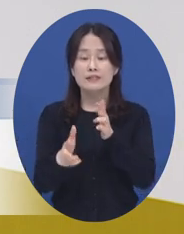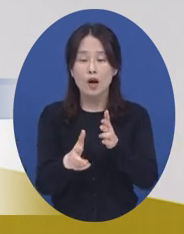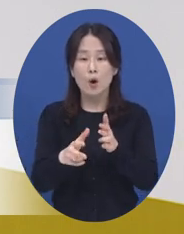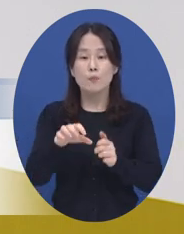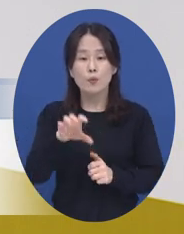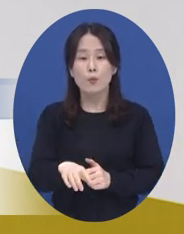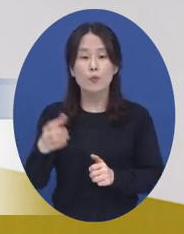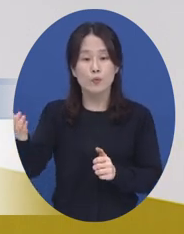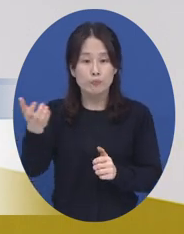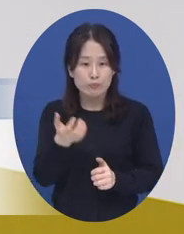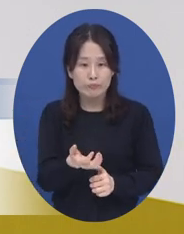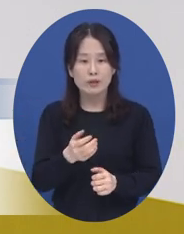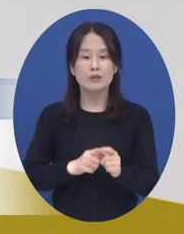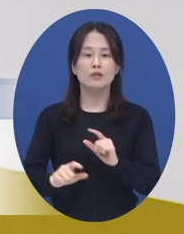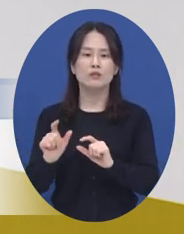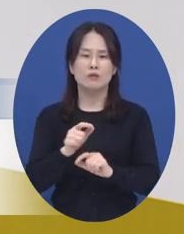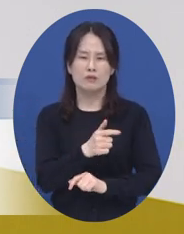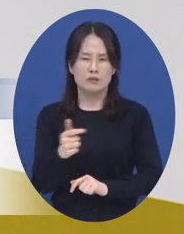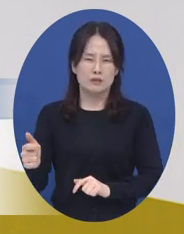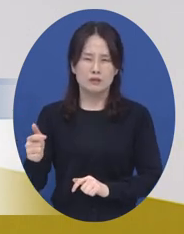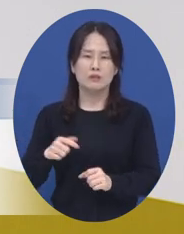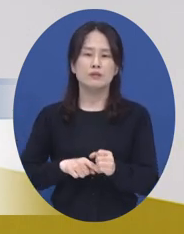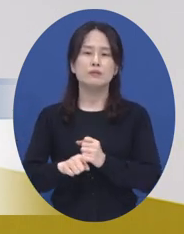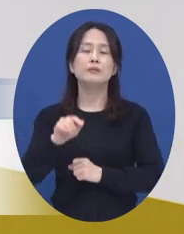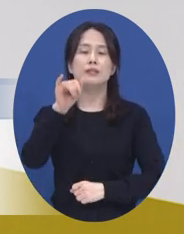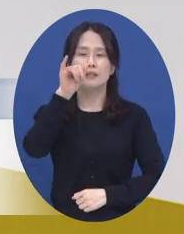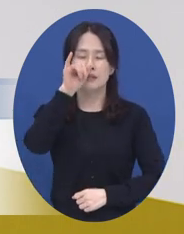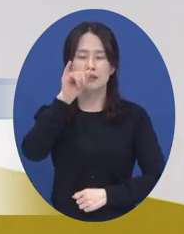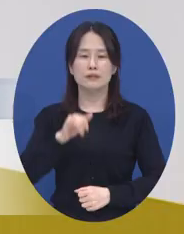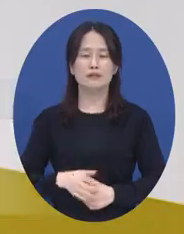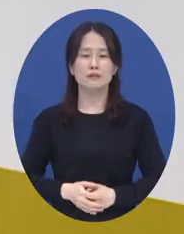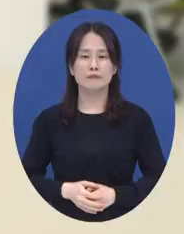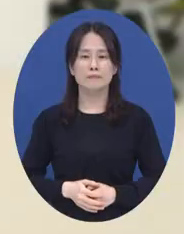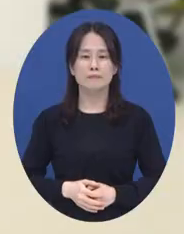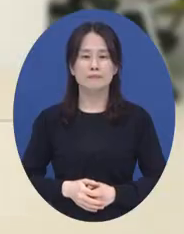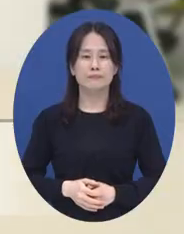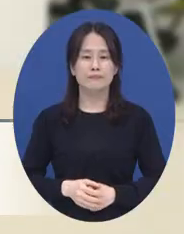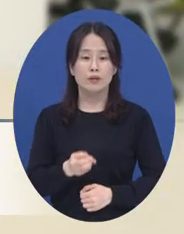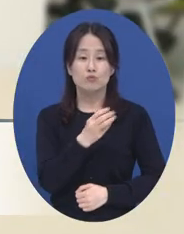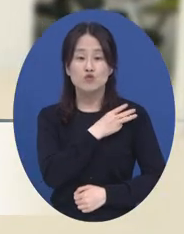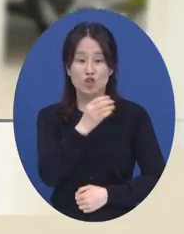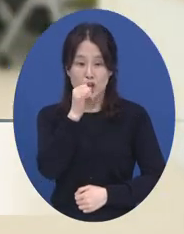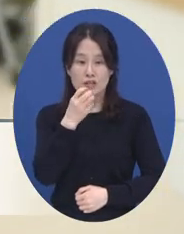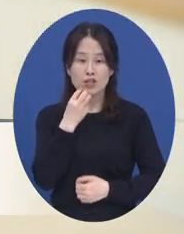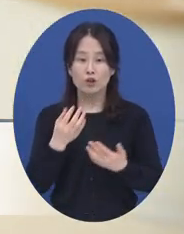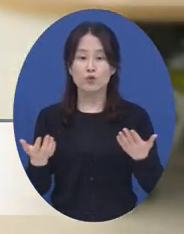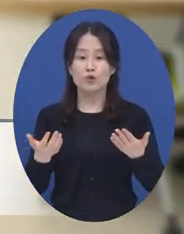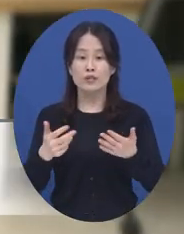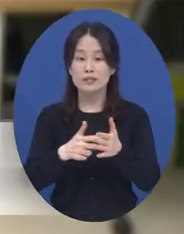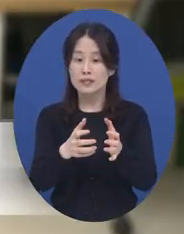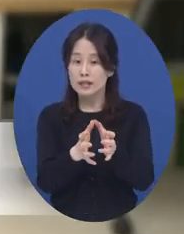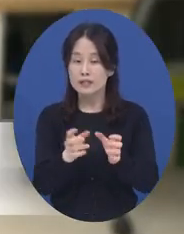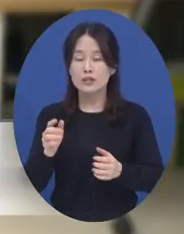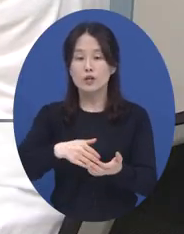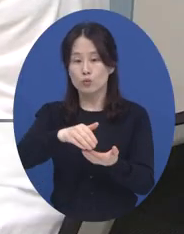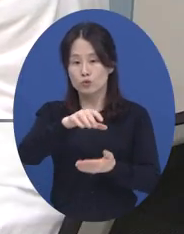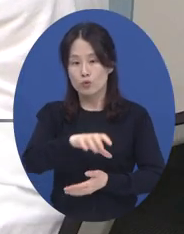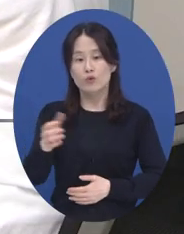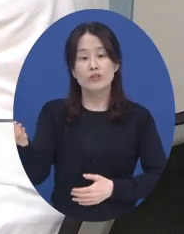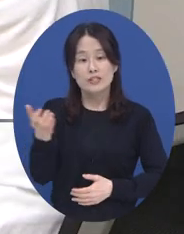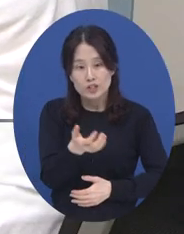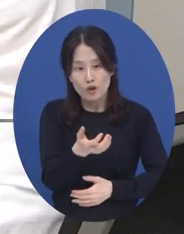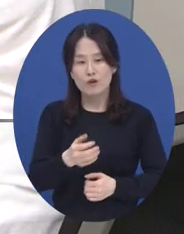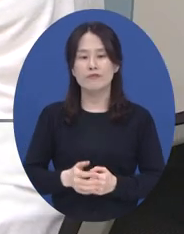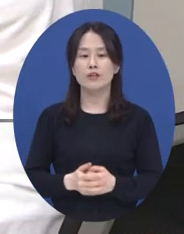기관이 옮겨간다는데 더욱더 큰 의미가 있다 하겠습니다. 부천에 있던 경기도 일자리재단이